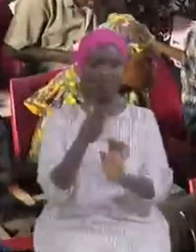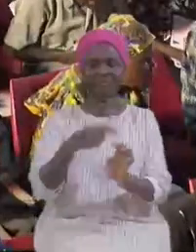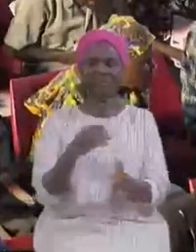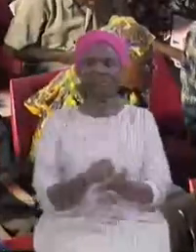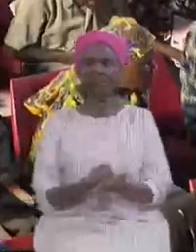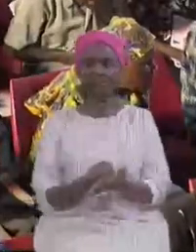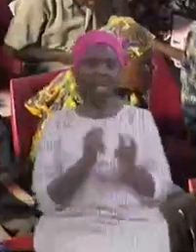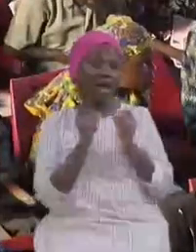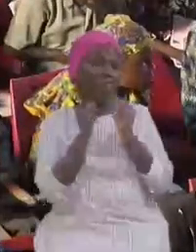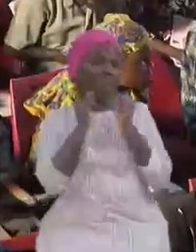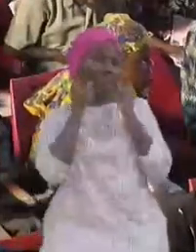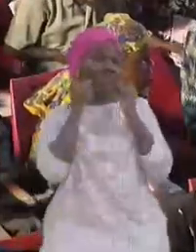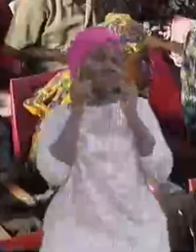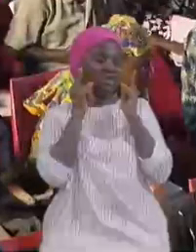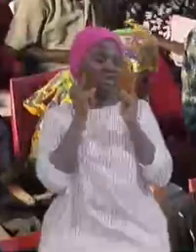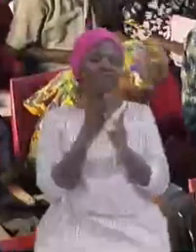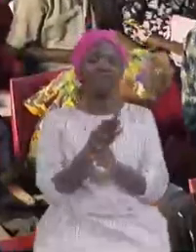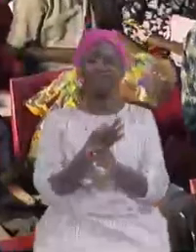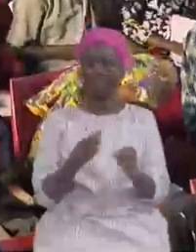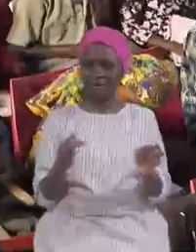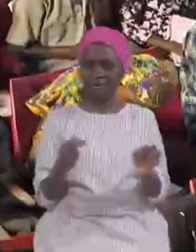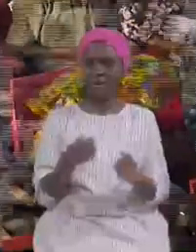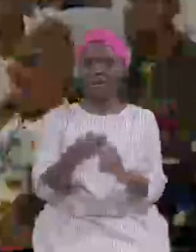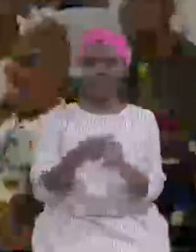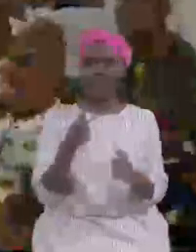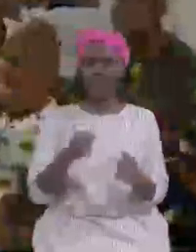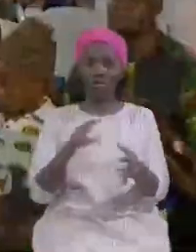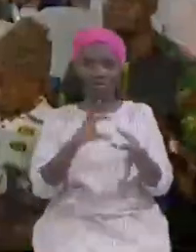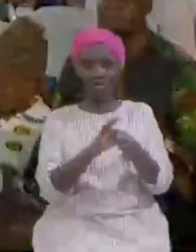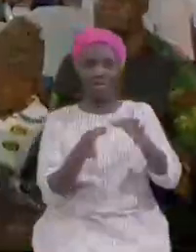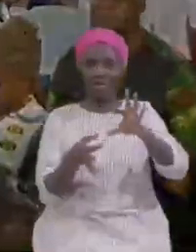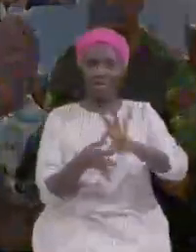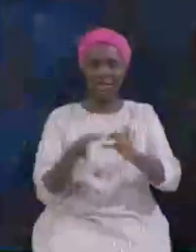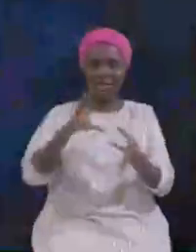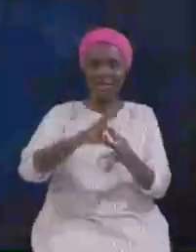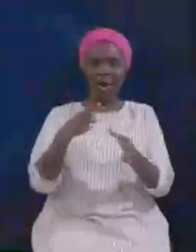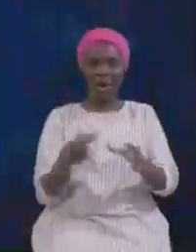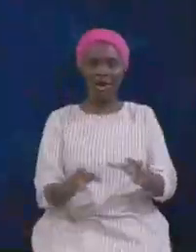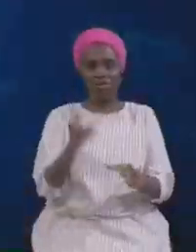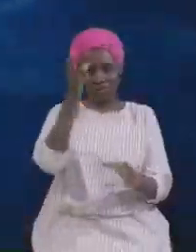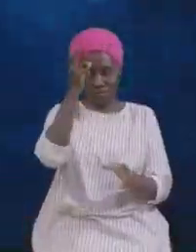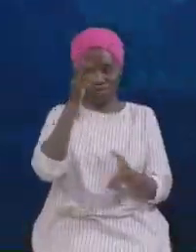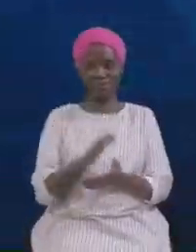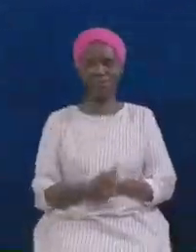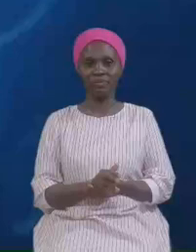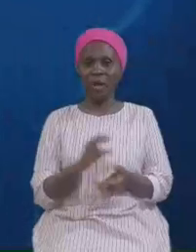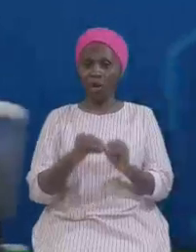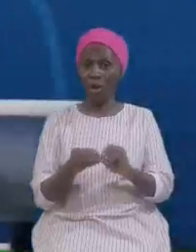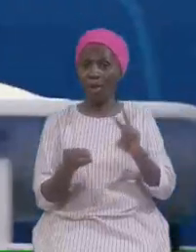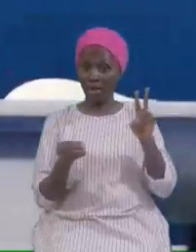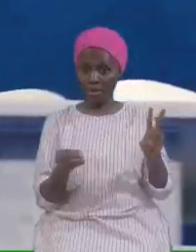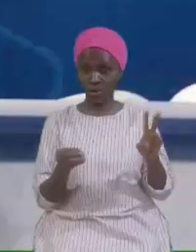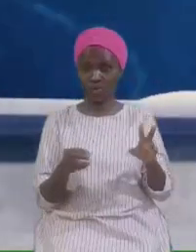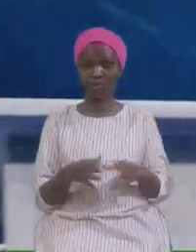La libération surprenante des chaînes du diable. Deuxièmement,